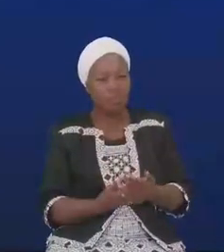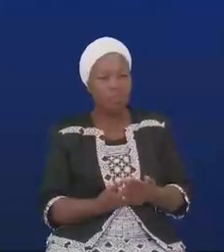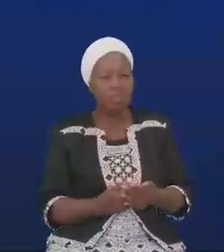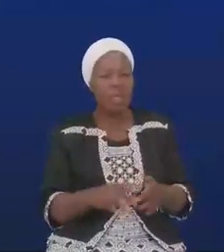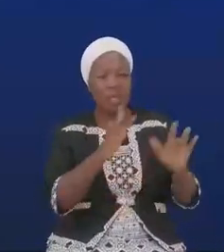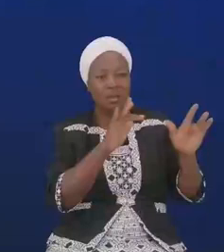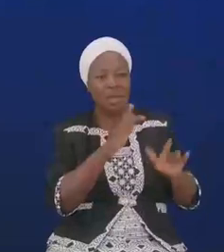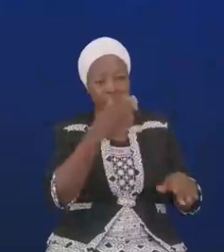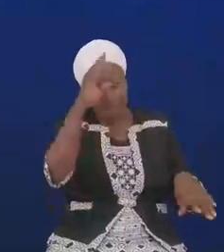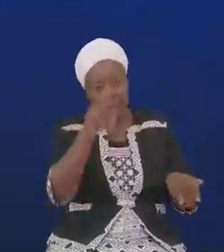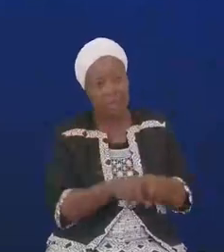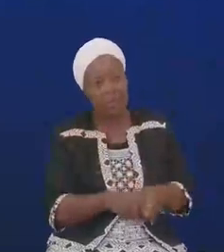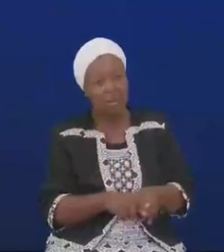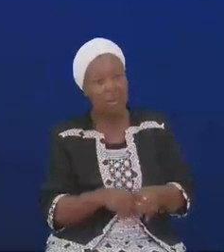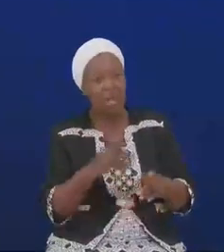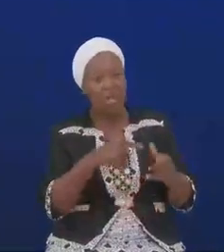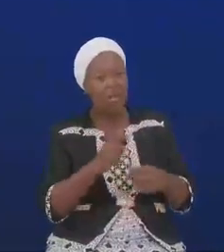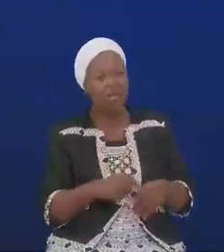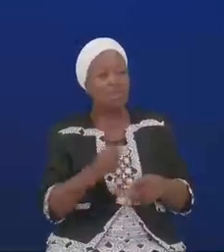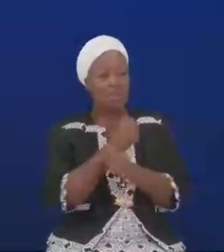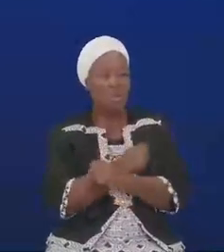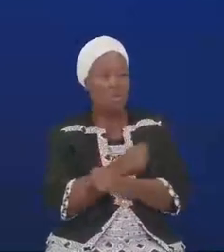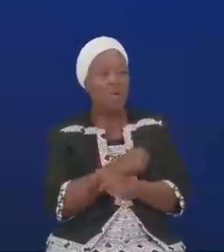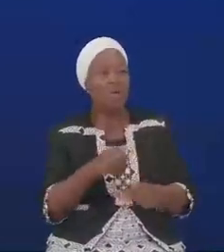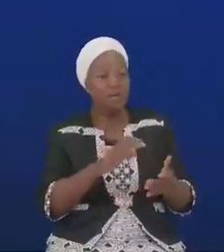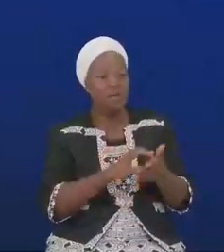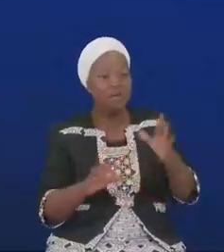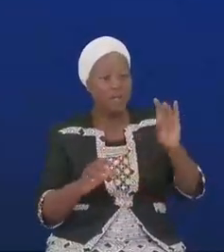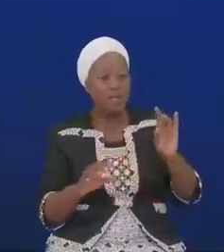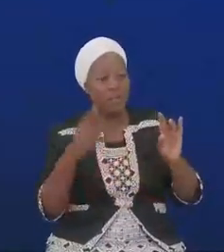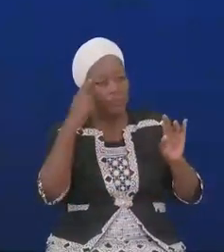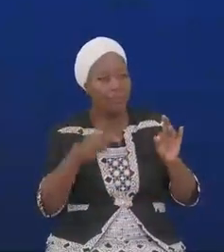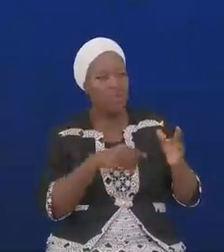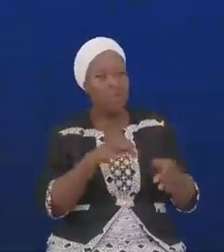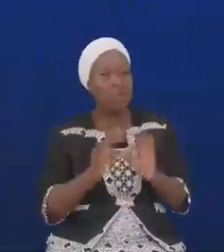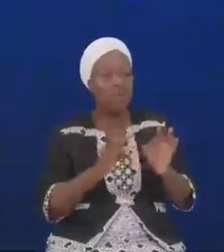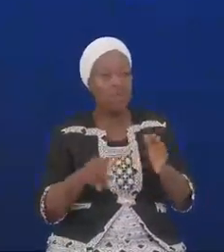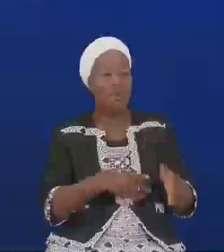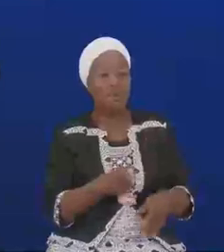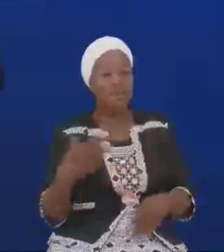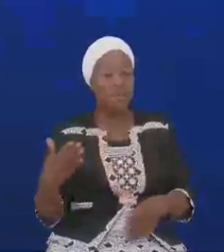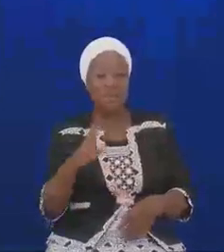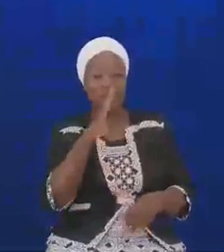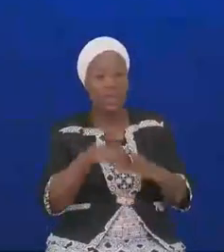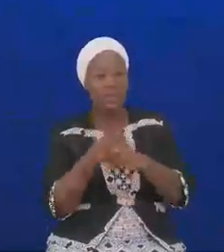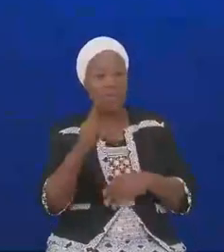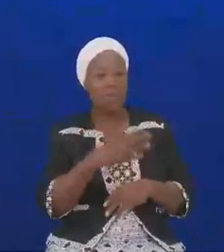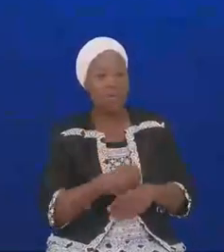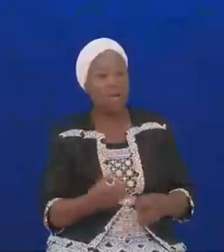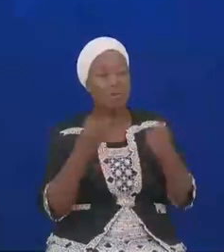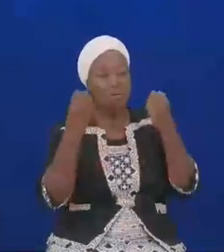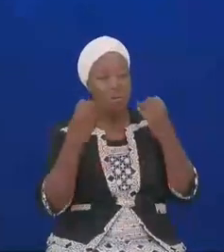Verset 8 dit, car si ces choses sont en vous et y sont avec